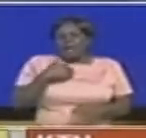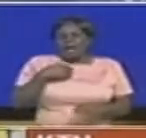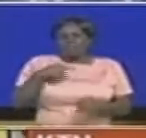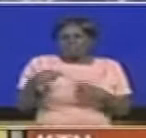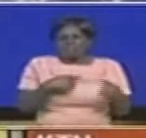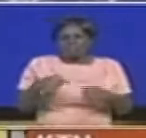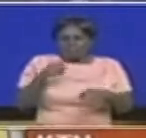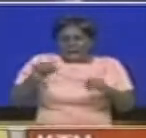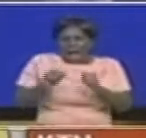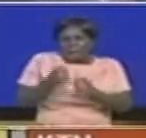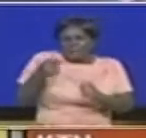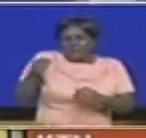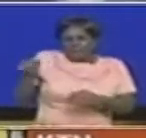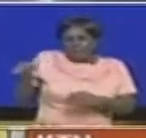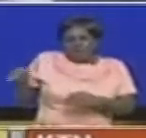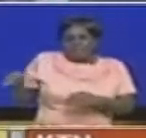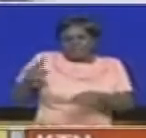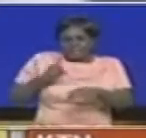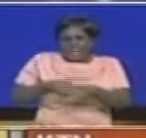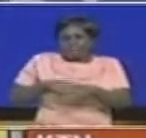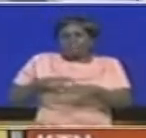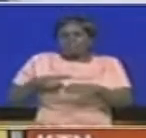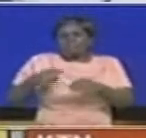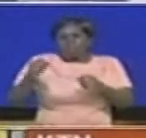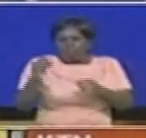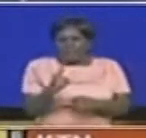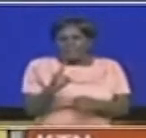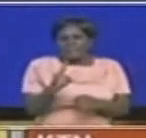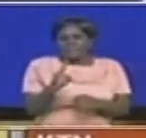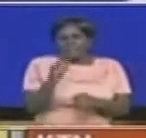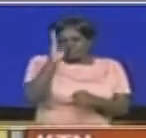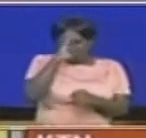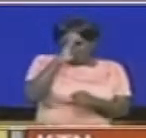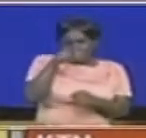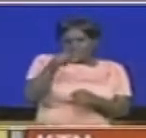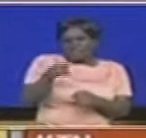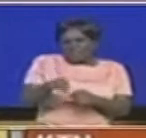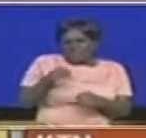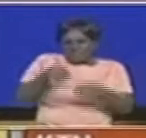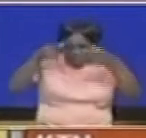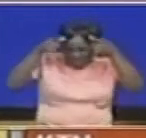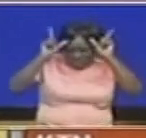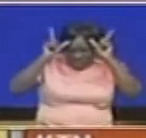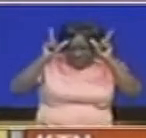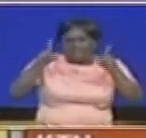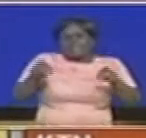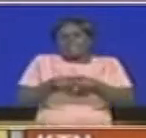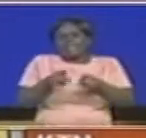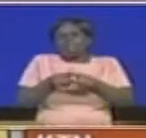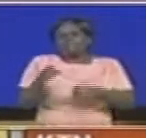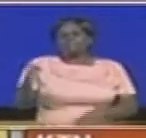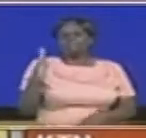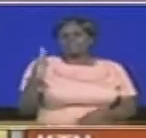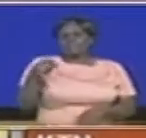kimetekelezwa tena hii leo mwendo wa saa 7 mchana, huko wavamizi wakiiba mifugo katika kijiji jirani. Japo maafisa wa usalama waliweza